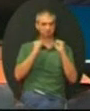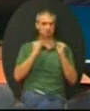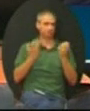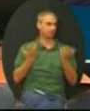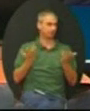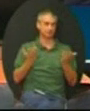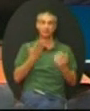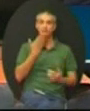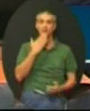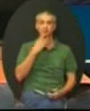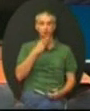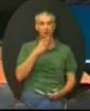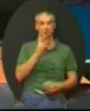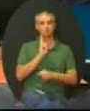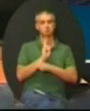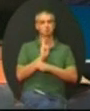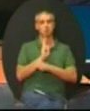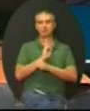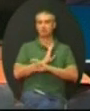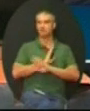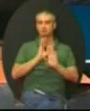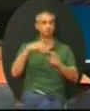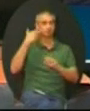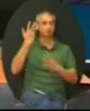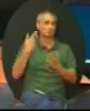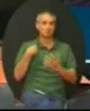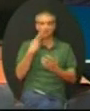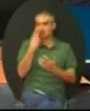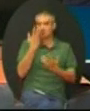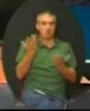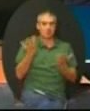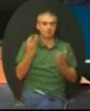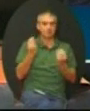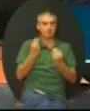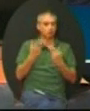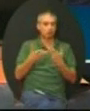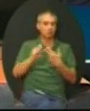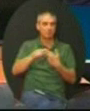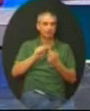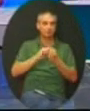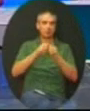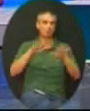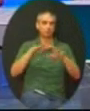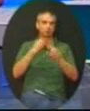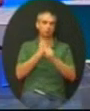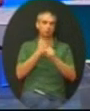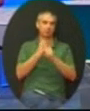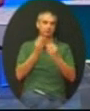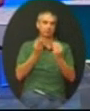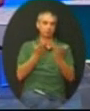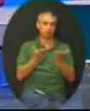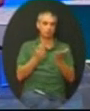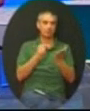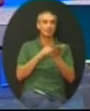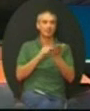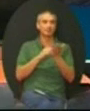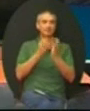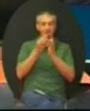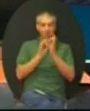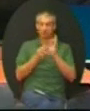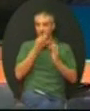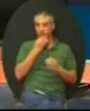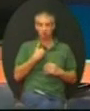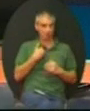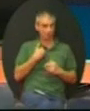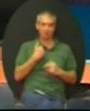ככה ירושלים מוגנת מכל מהלך זה, ואני לא רואה מהלך בכנסת או בממשלה שיעשה את הדבר הזה, ולכן ספציפית, אתה שואל